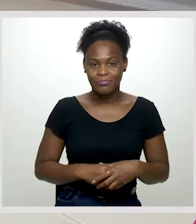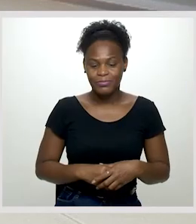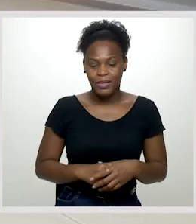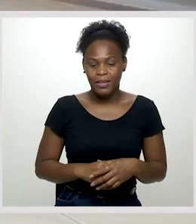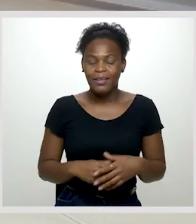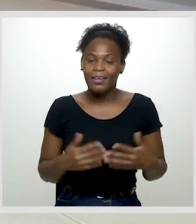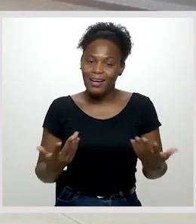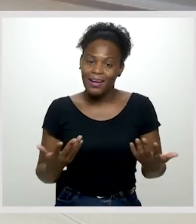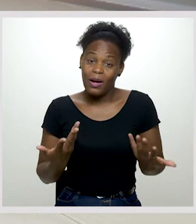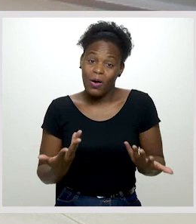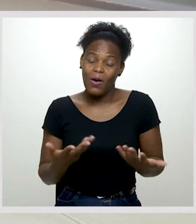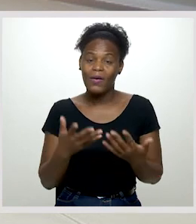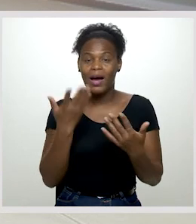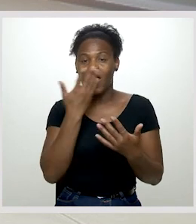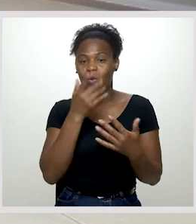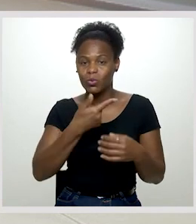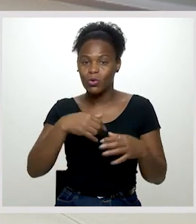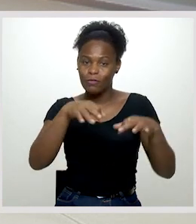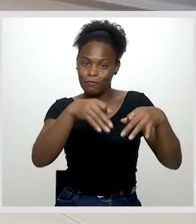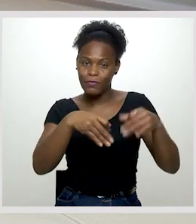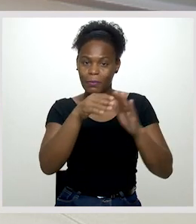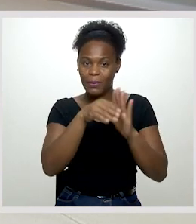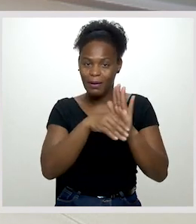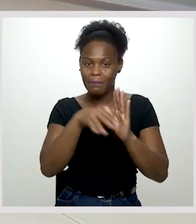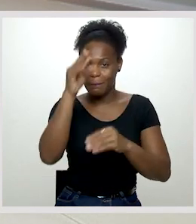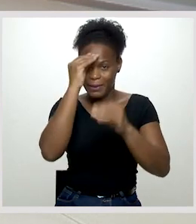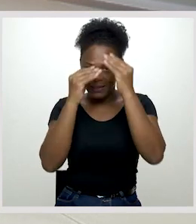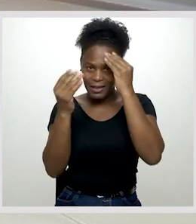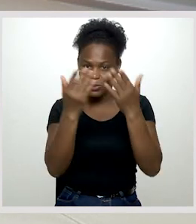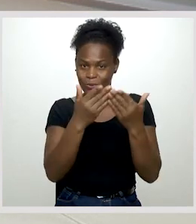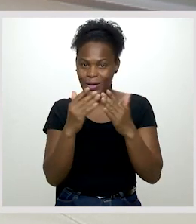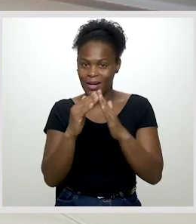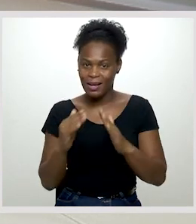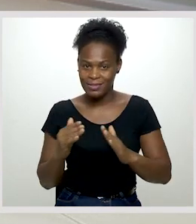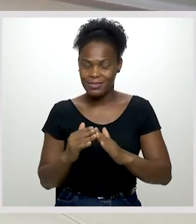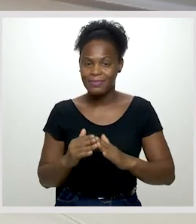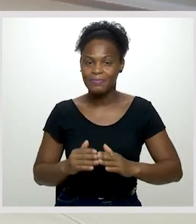Nous voilà à la fin de notre cours dans le programme Aprender e Estudar